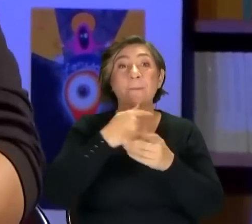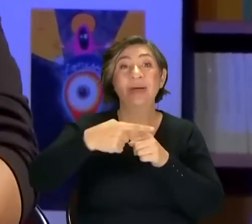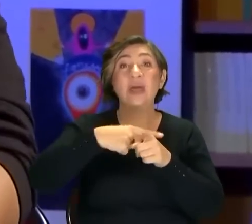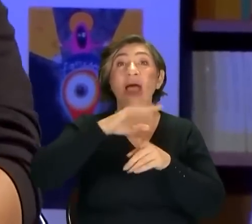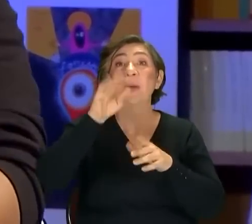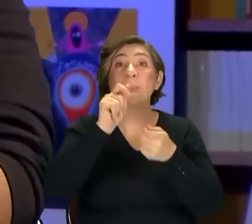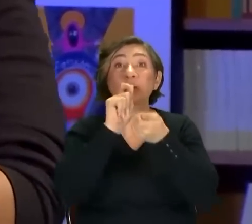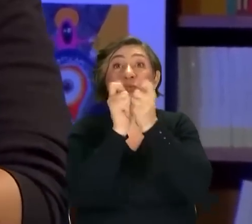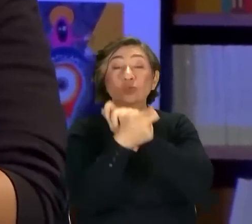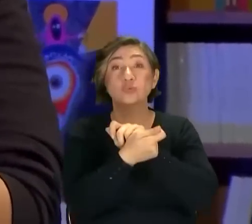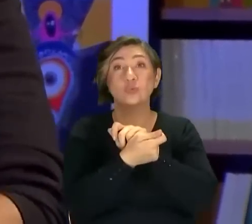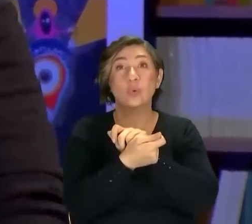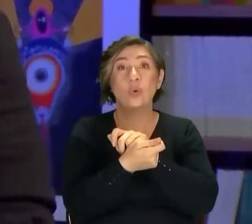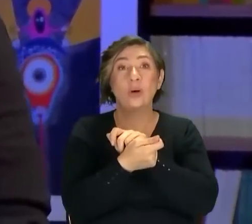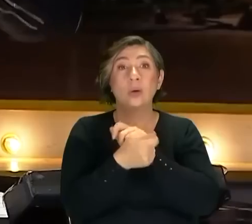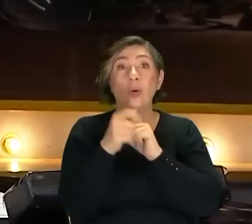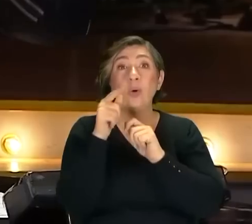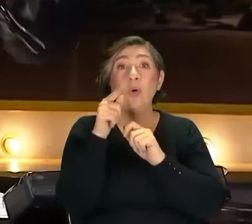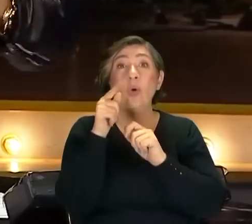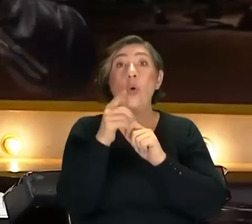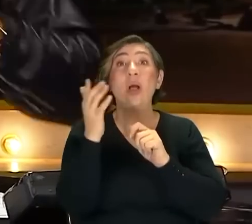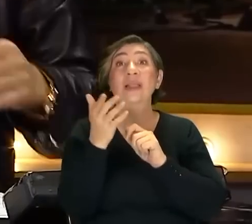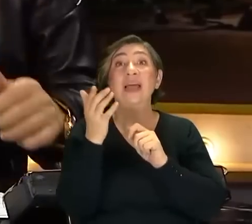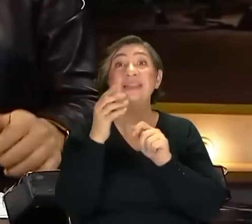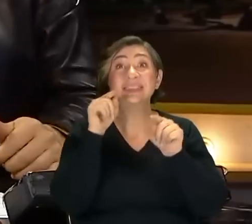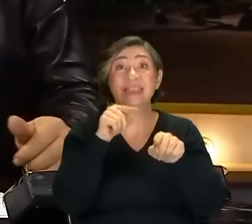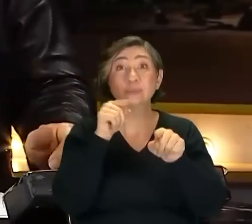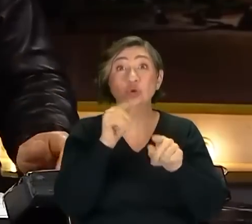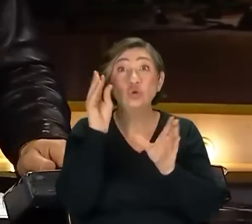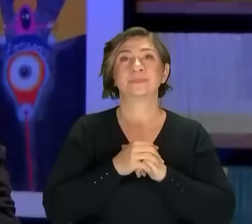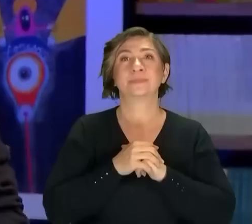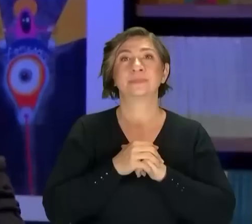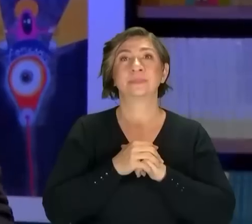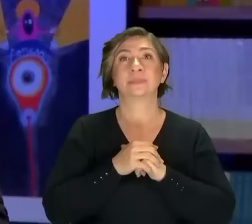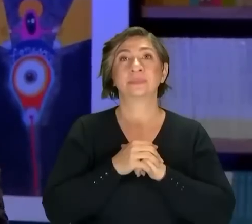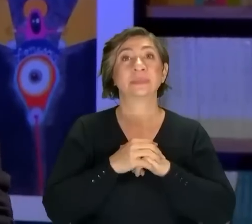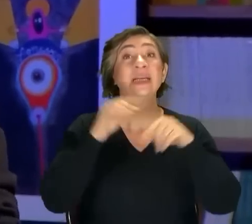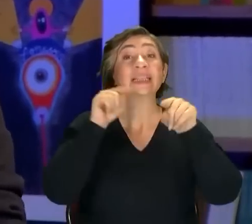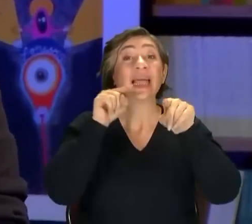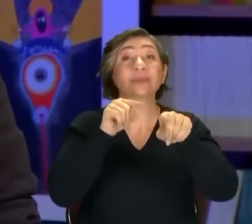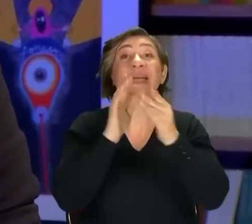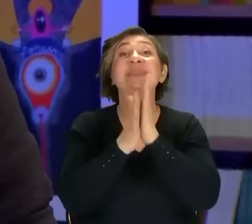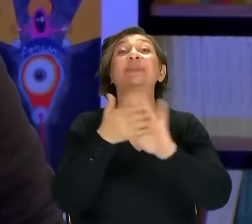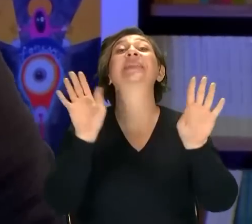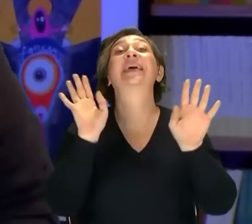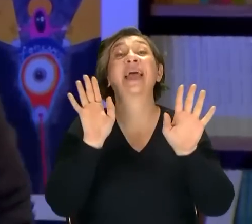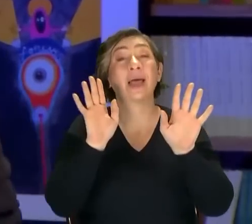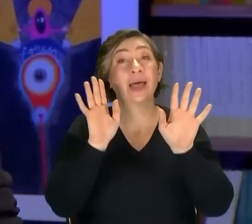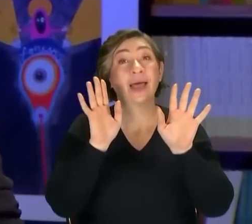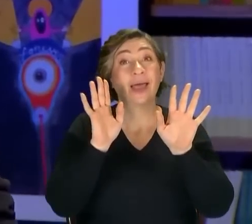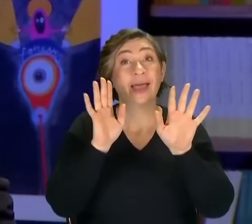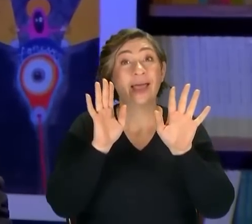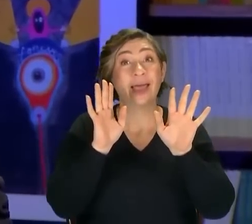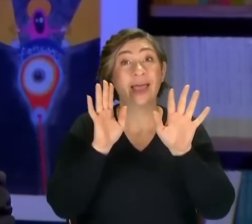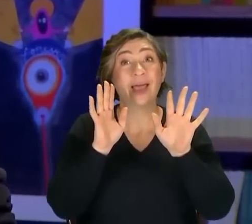her şeyi paraya dönüştürüp insan hakları üzerinden yürüyorlar. O kadar şey, takipçi çöpe mi gitti? Hayır, takipçiler gitmedi. Hazırladım